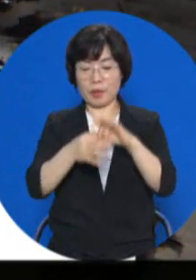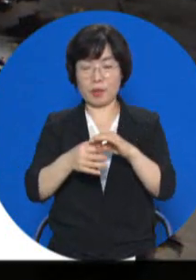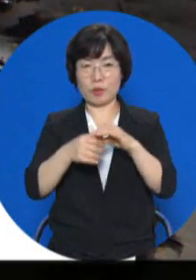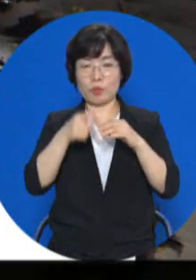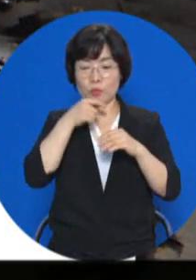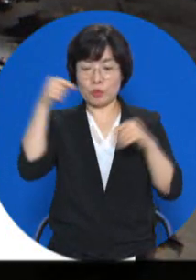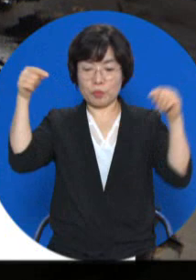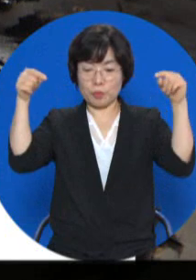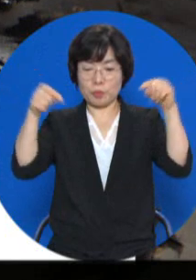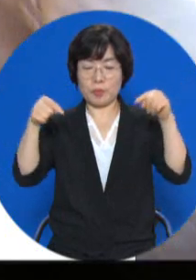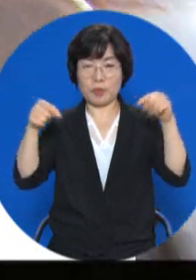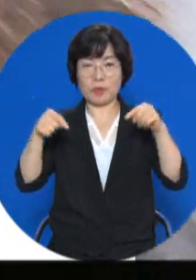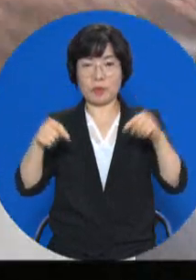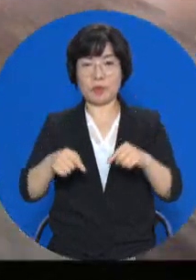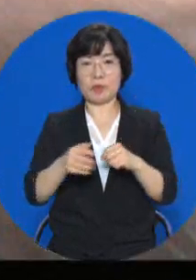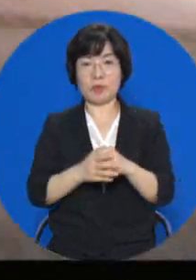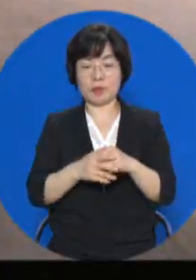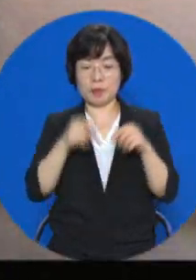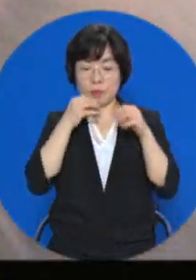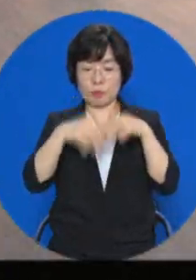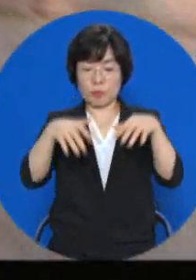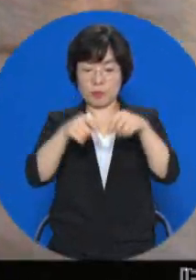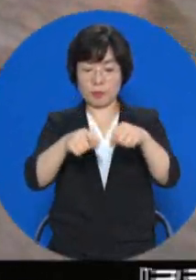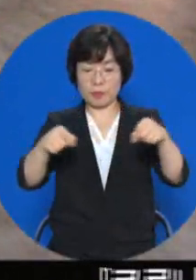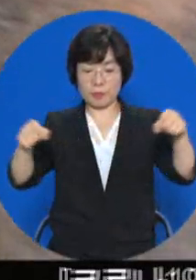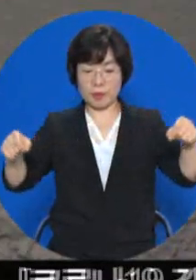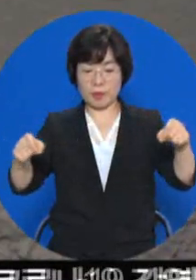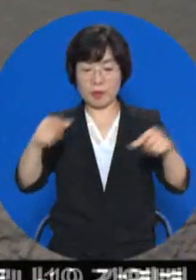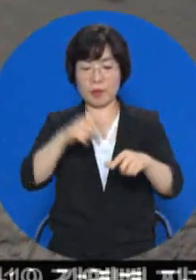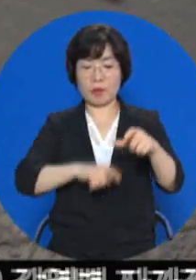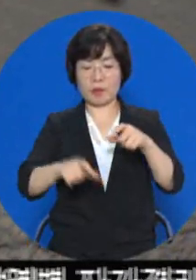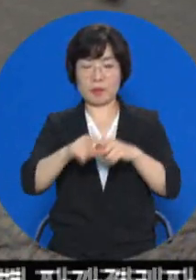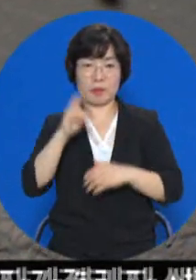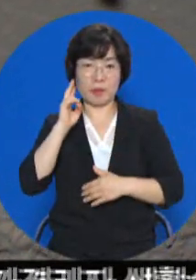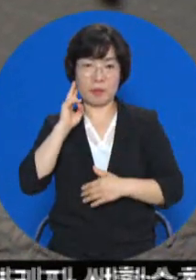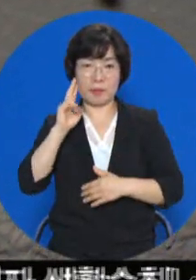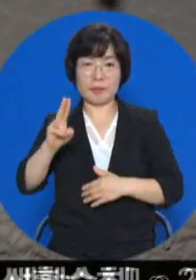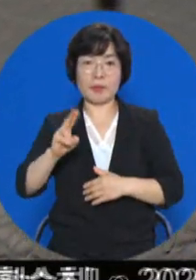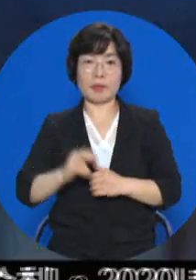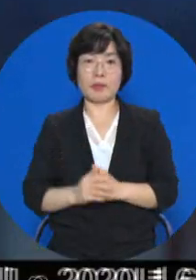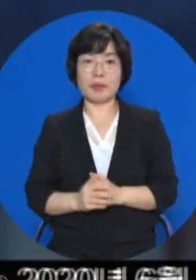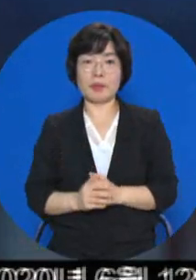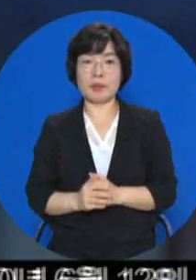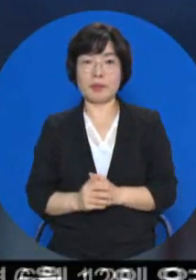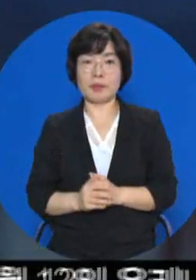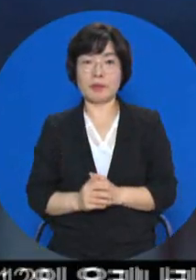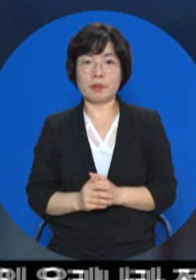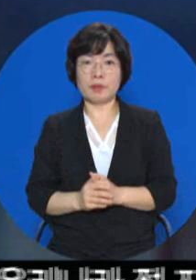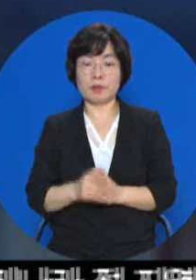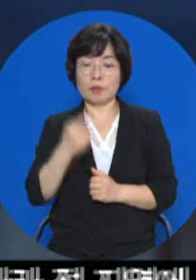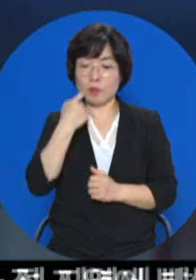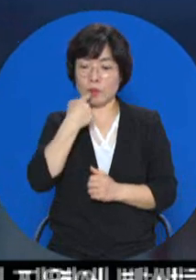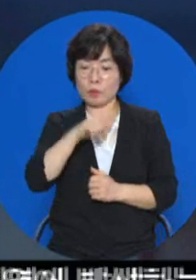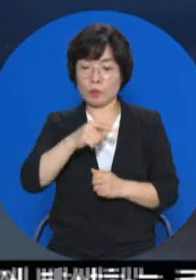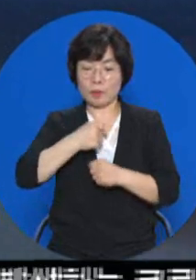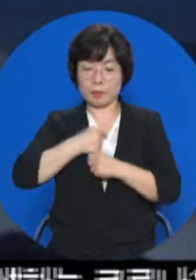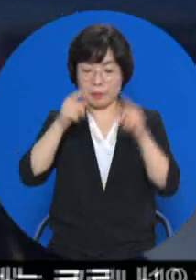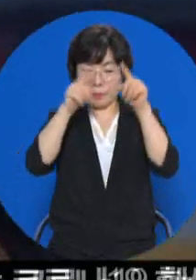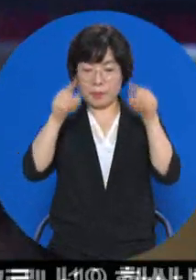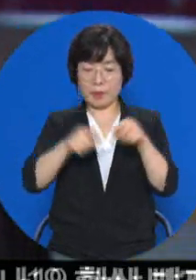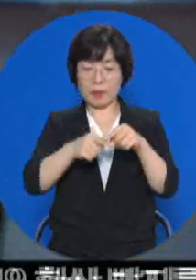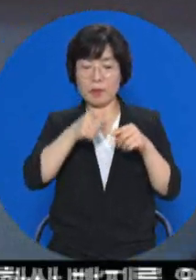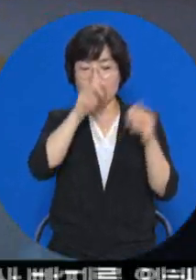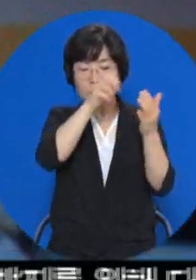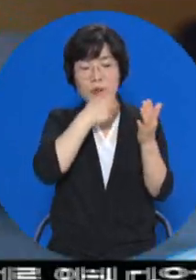물방울도 떨어집니다. 장마철이 시작되면 상황은 더 심각해진다고 합니다. 이 노란 경고문은 시멘트